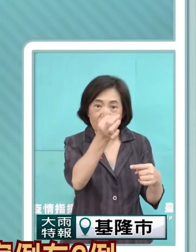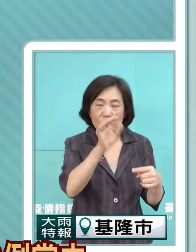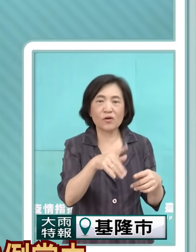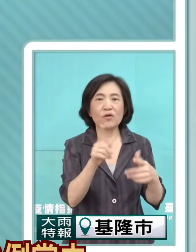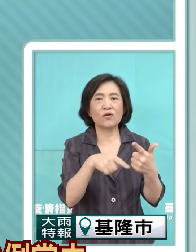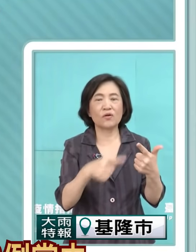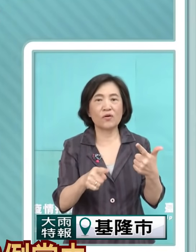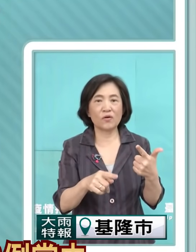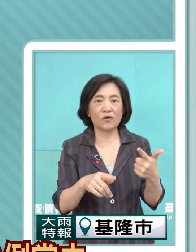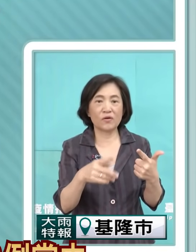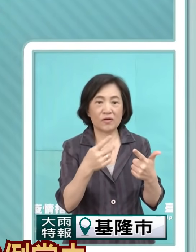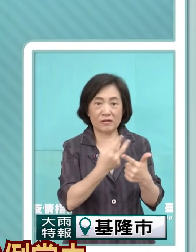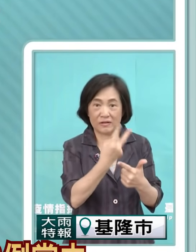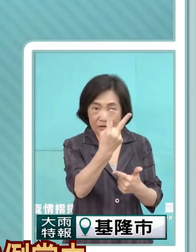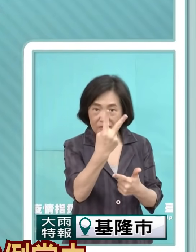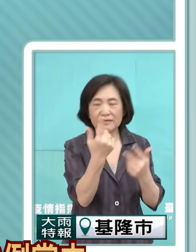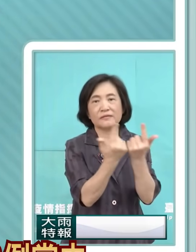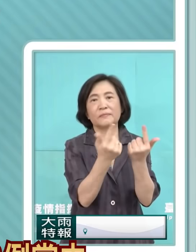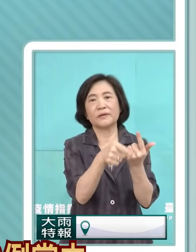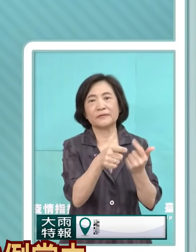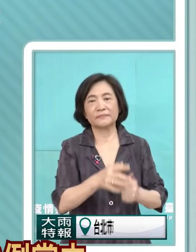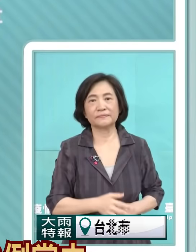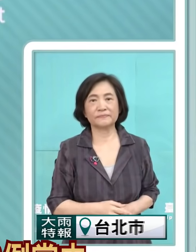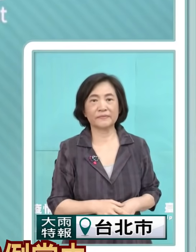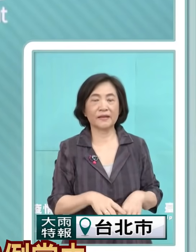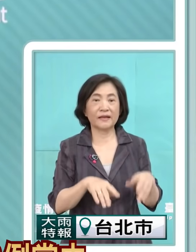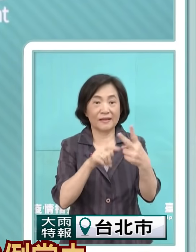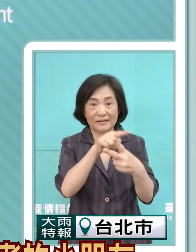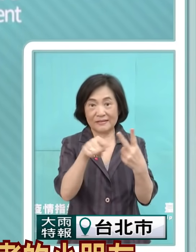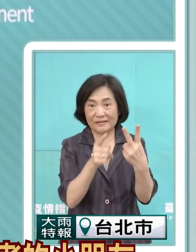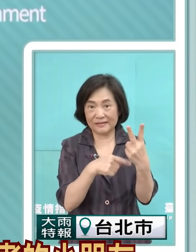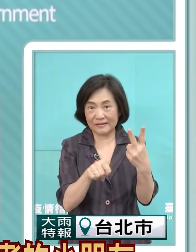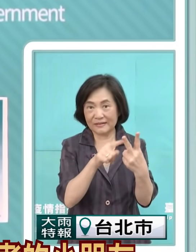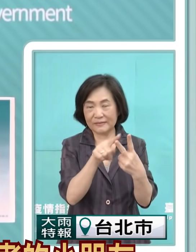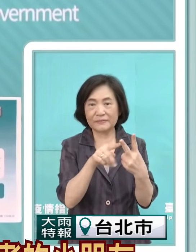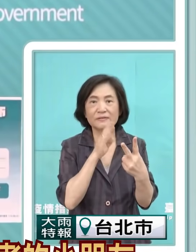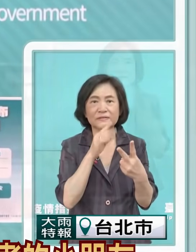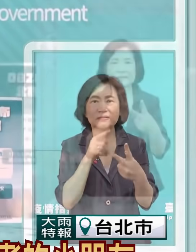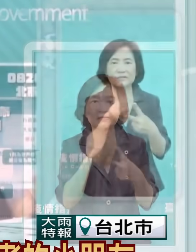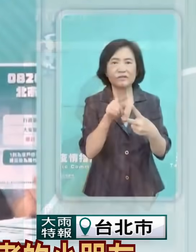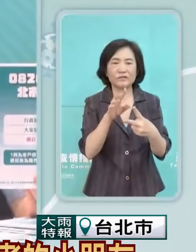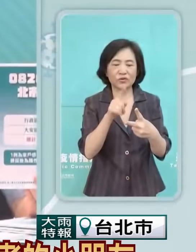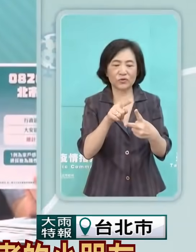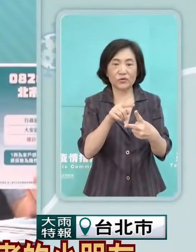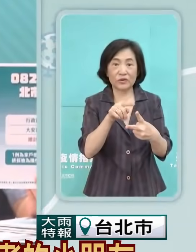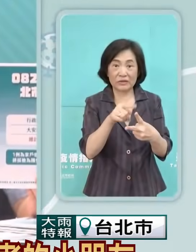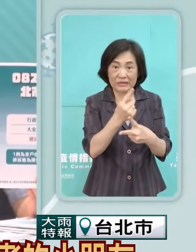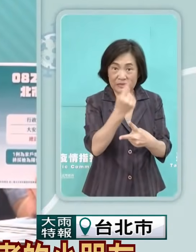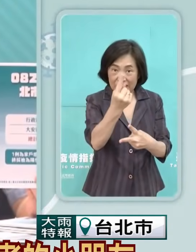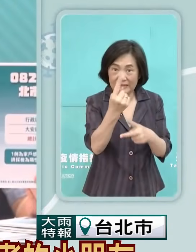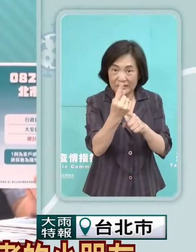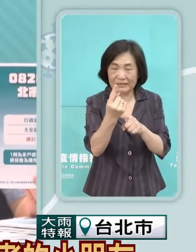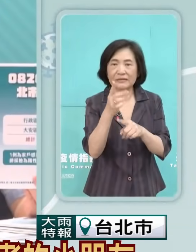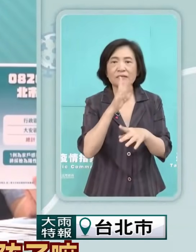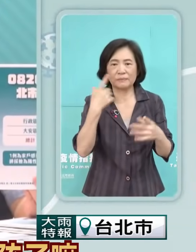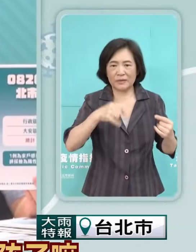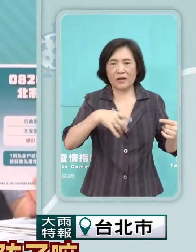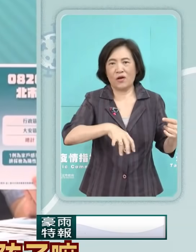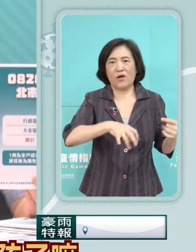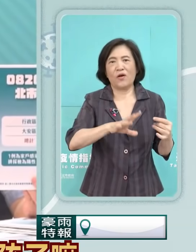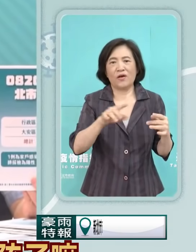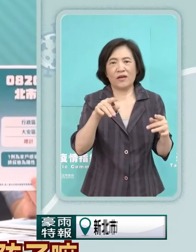6例，其中台北是2例，这两例当中有一例就是某一个确诊者的小朋友，你知道